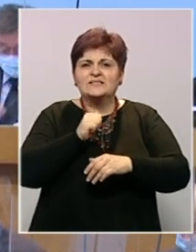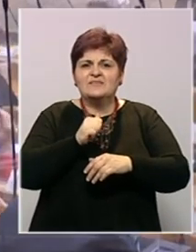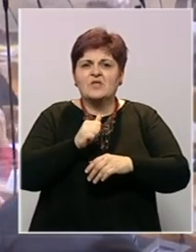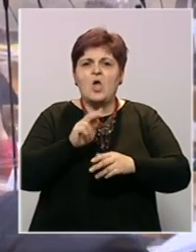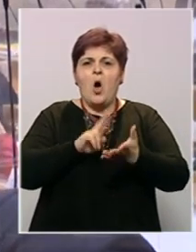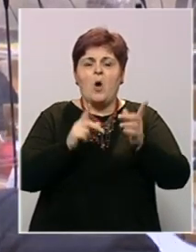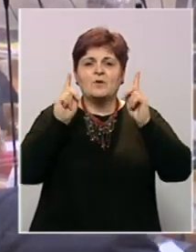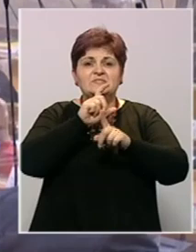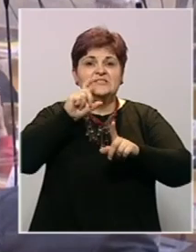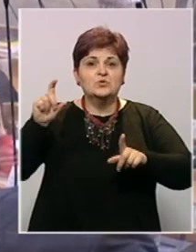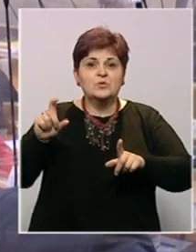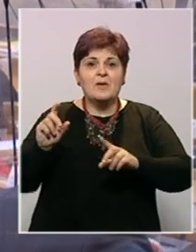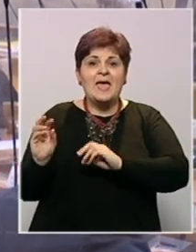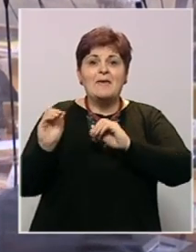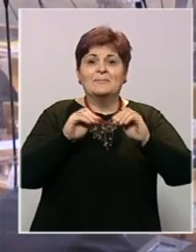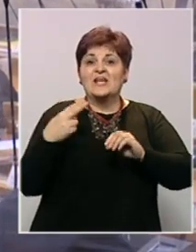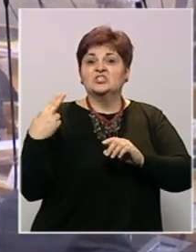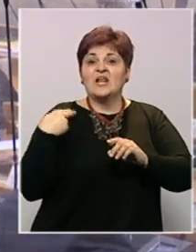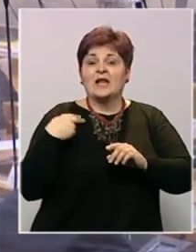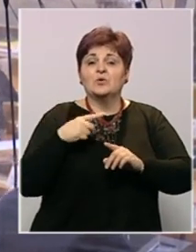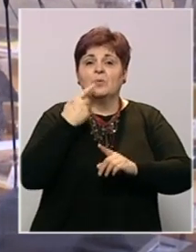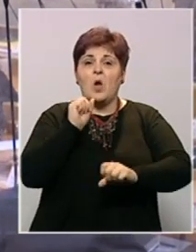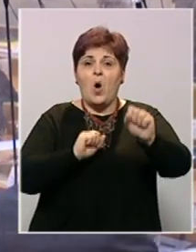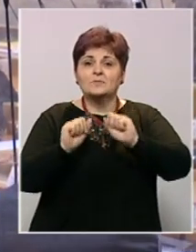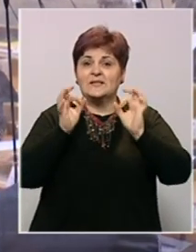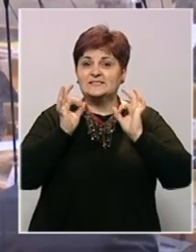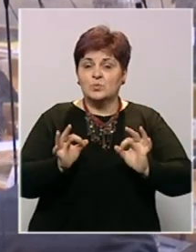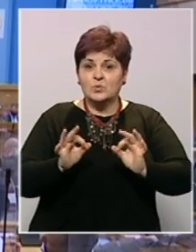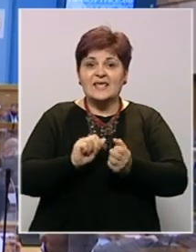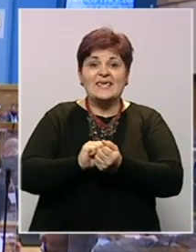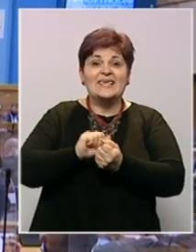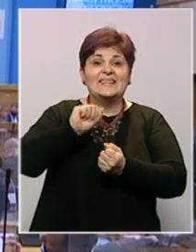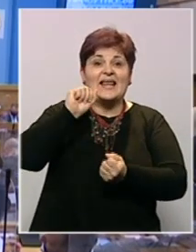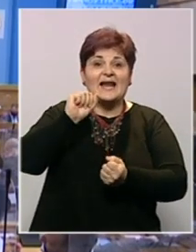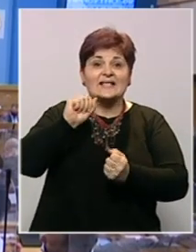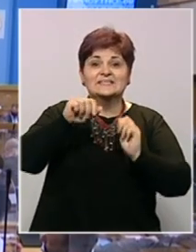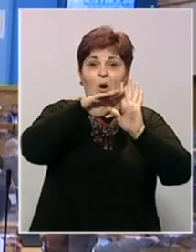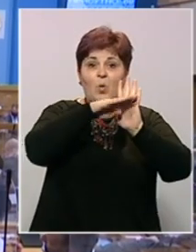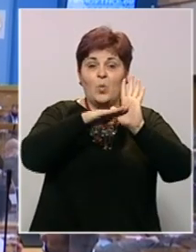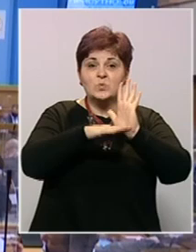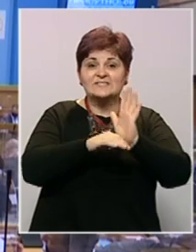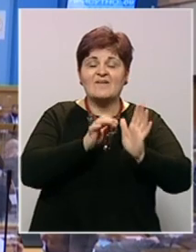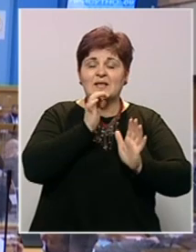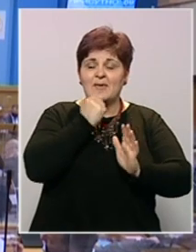o pravosudnim institucijama BiH, prijenosu nadležnosti u oblasti obrane i sigurnosti i deklaraciju o